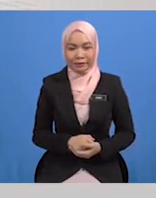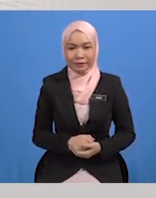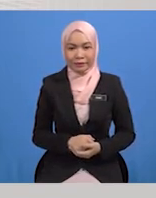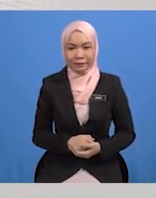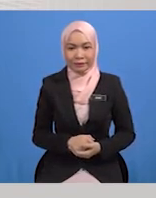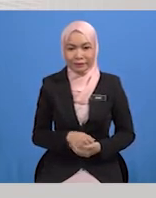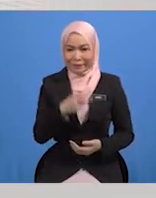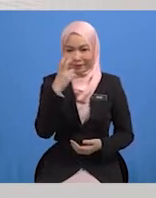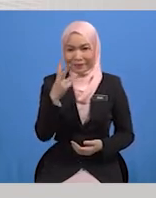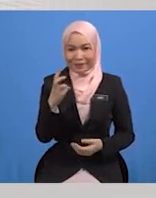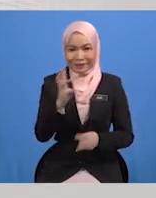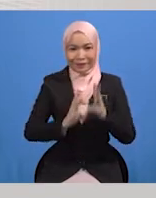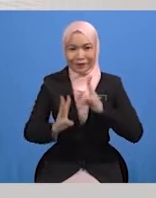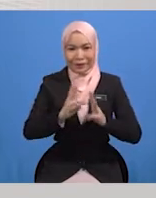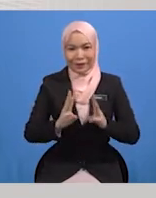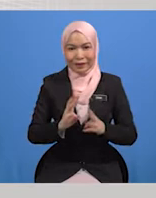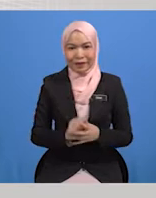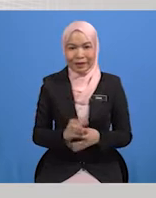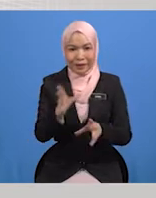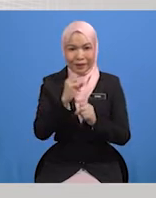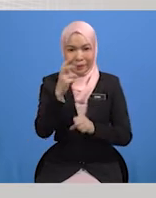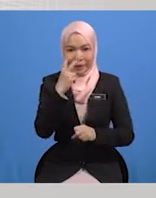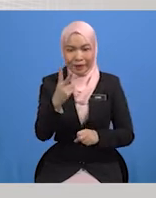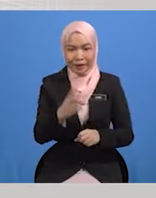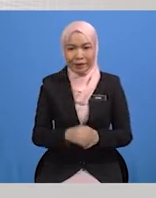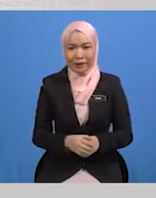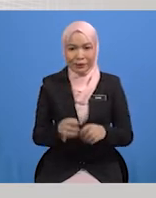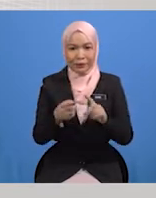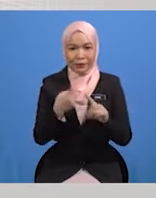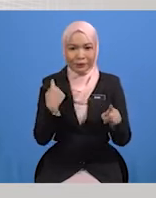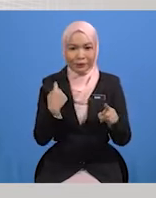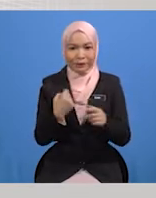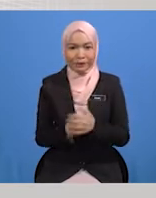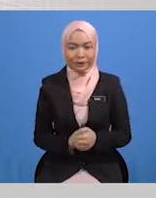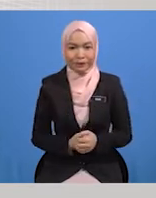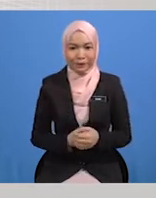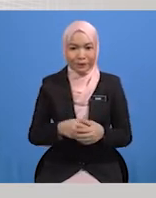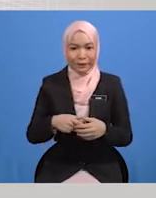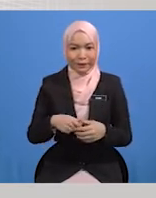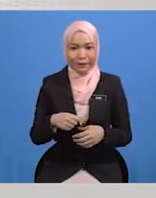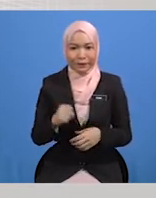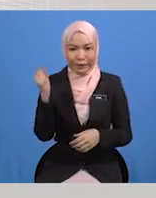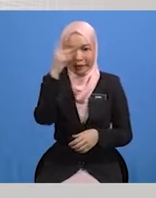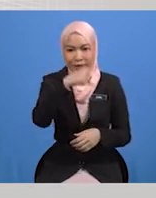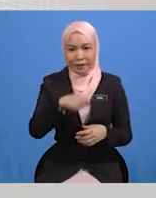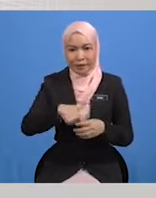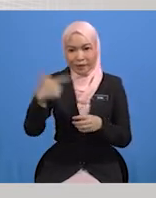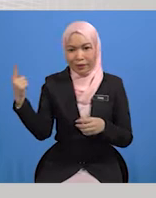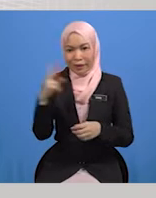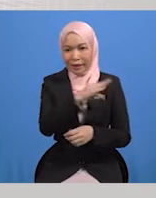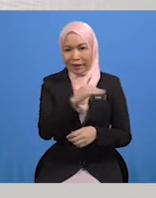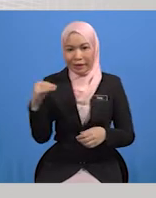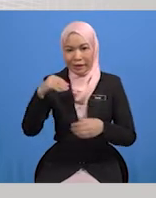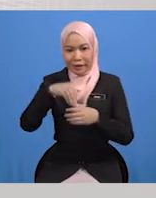menganalisis perwatakan dapat dilihat dari segi sifat luaran dan